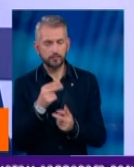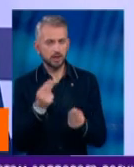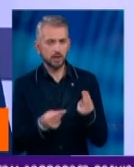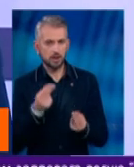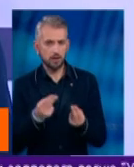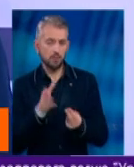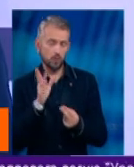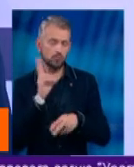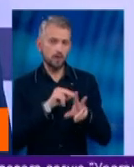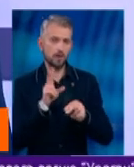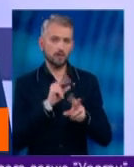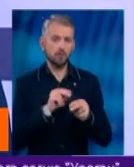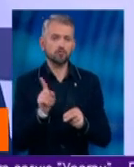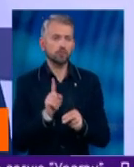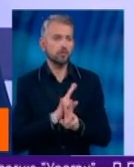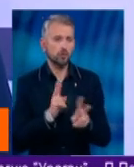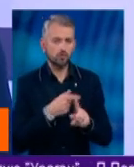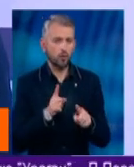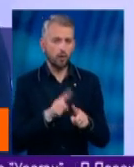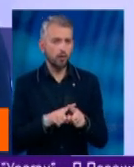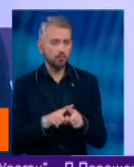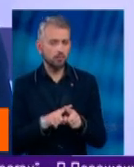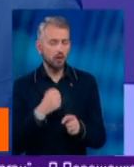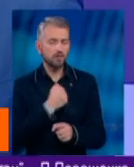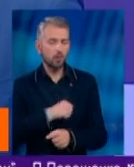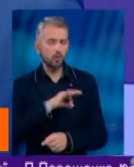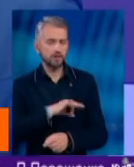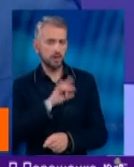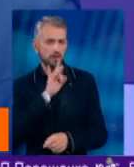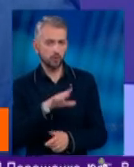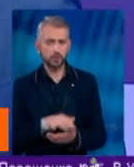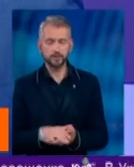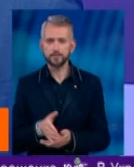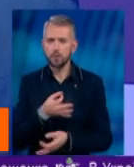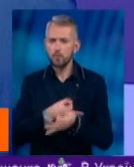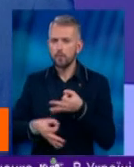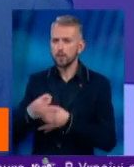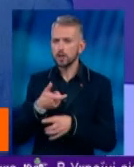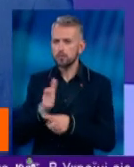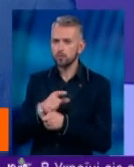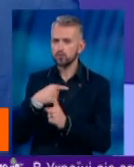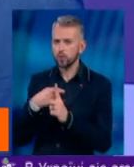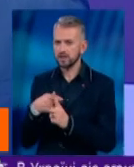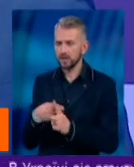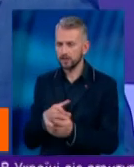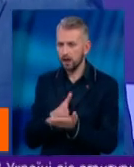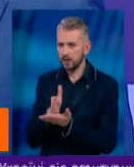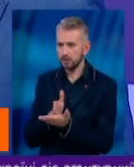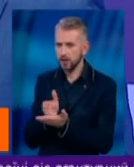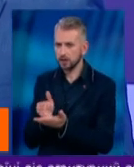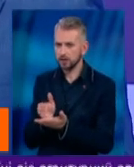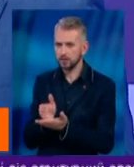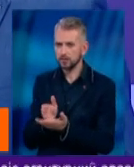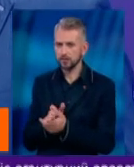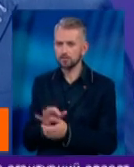есть, и будем надеяться, что никто этим злоупотреблять не будет. Ну, ось ми поговорили такі про більш позитивні так, аспекти,